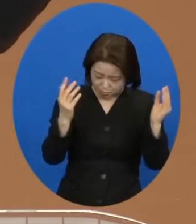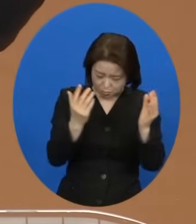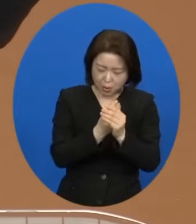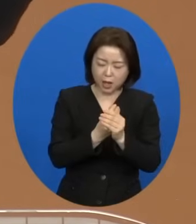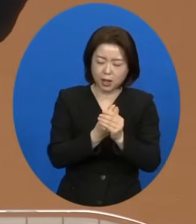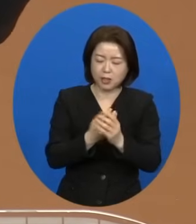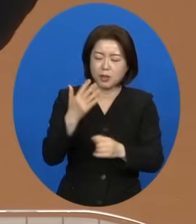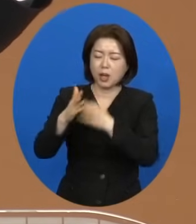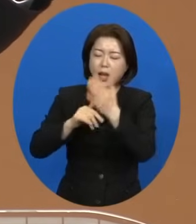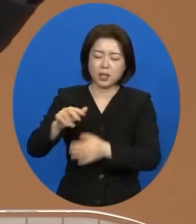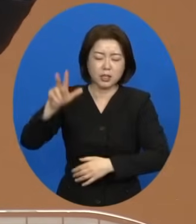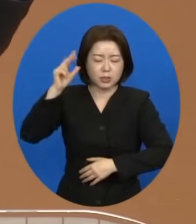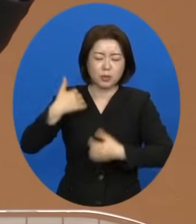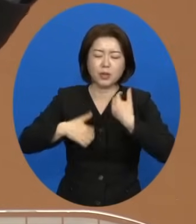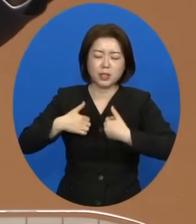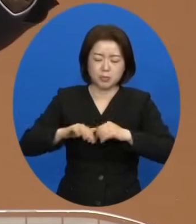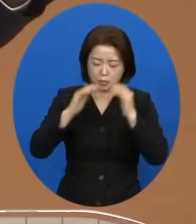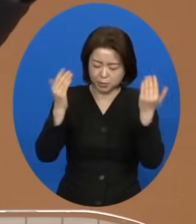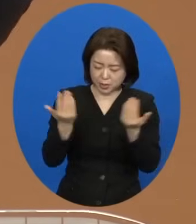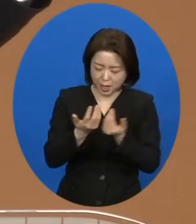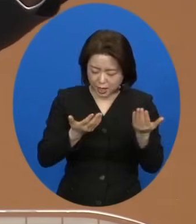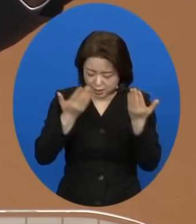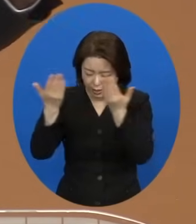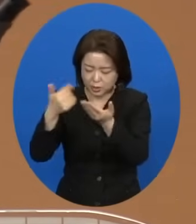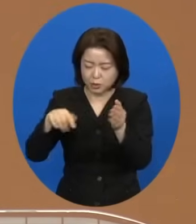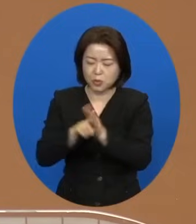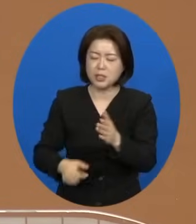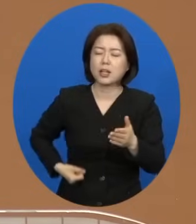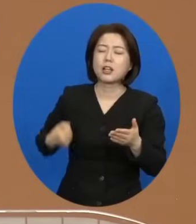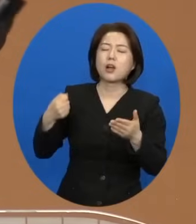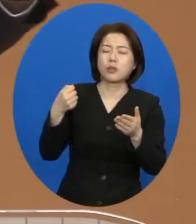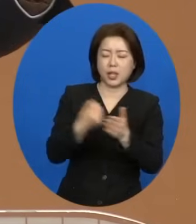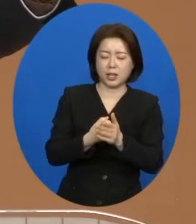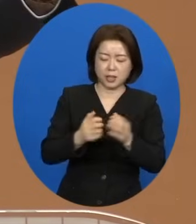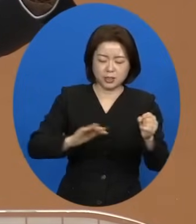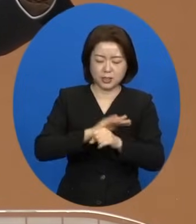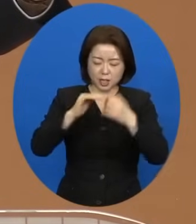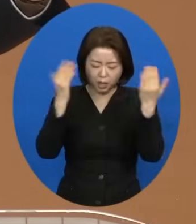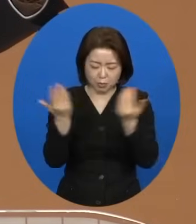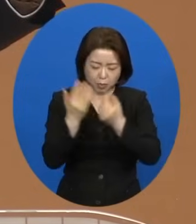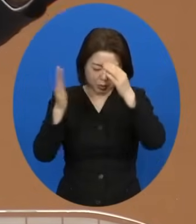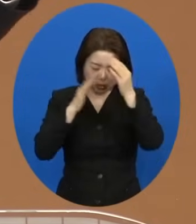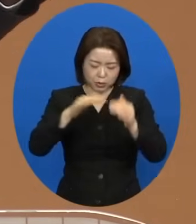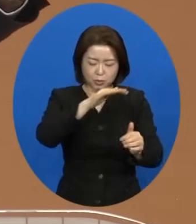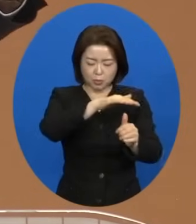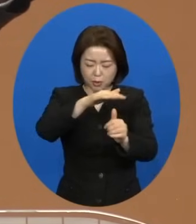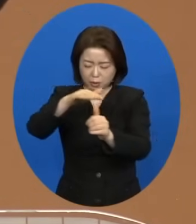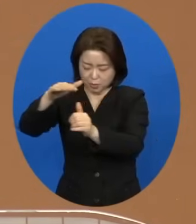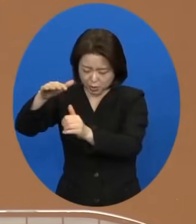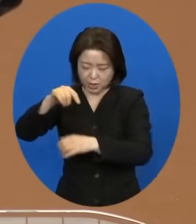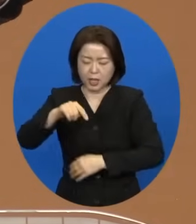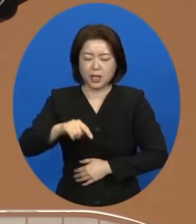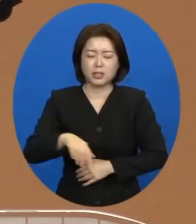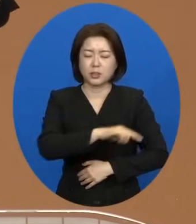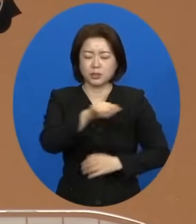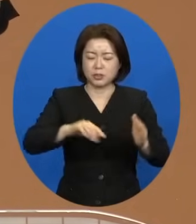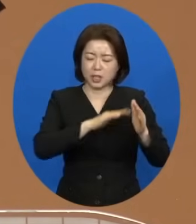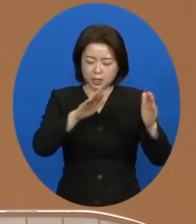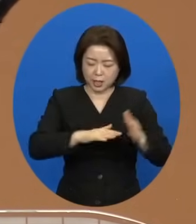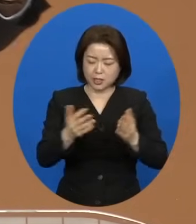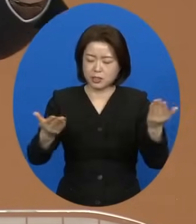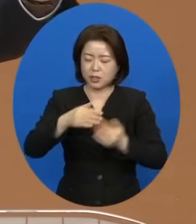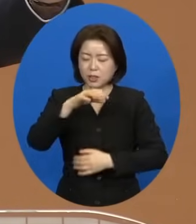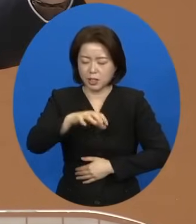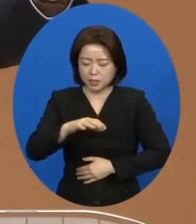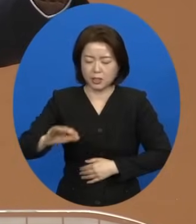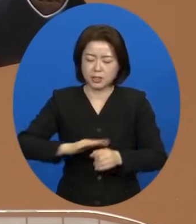서원의 기쁨을 다 드리고자 결단하는 사랑하는 모든 성도들의 머리머리 위해 저들의 가정과 일와 사랑하는